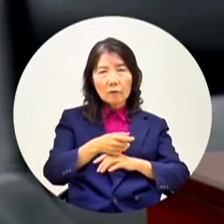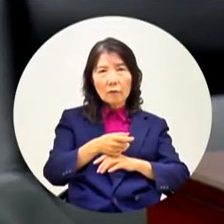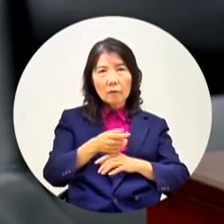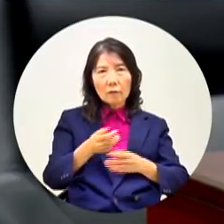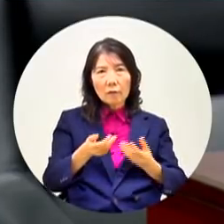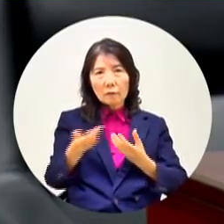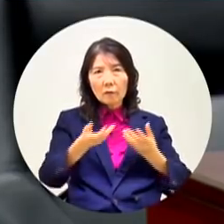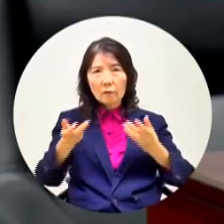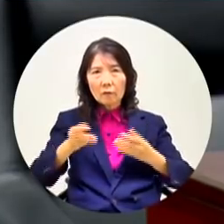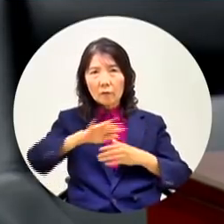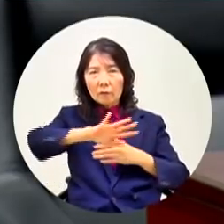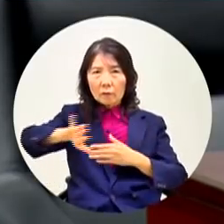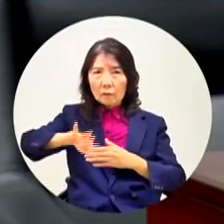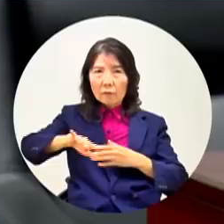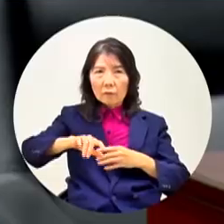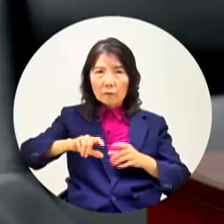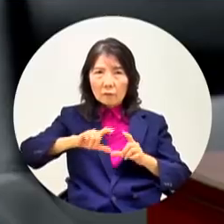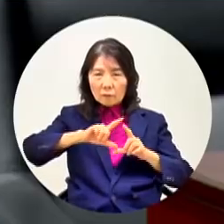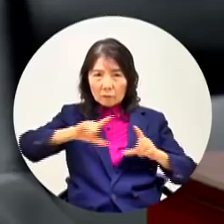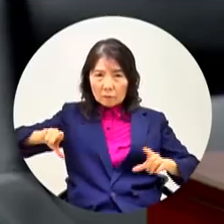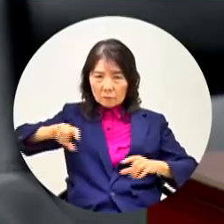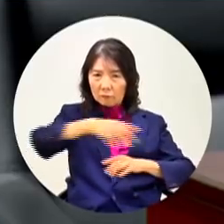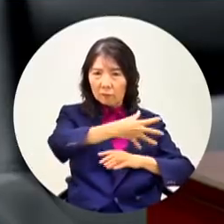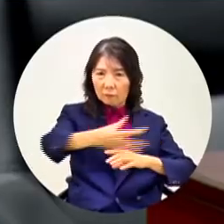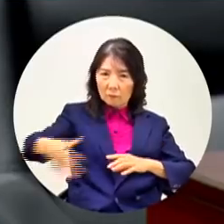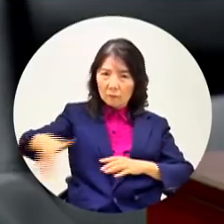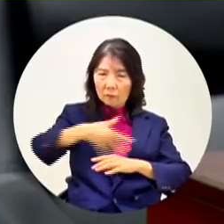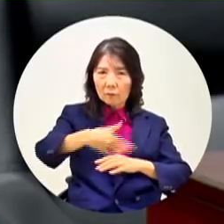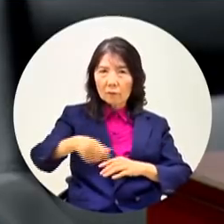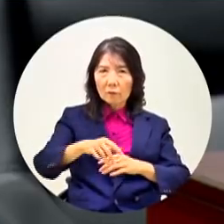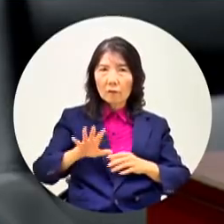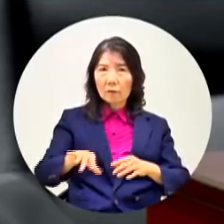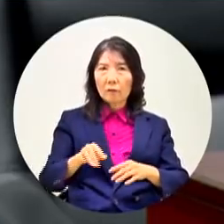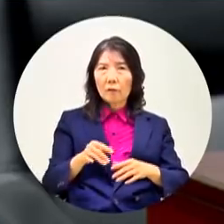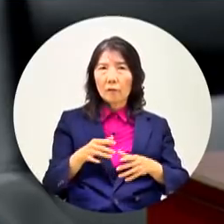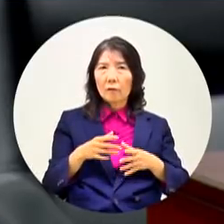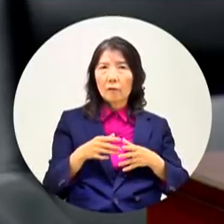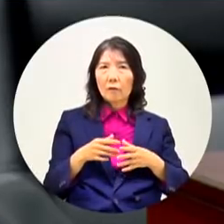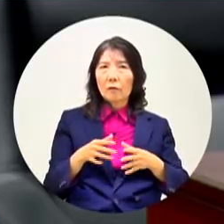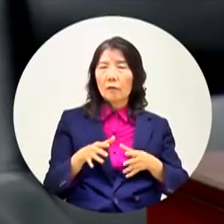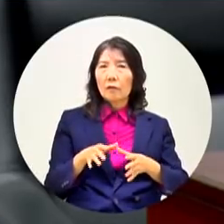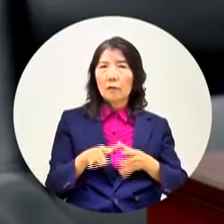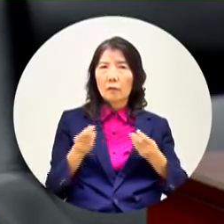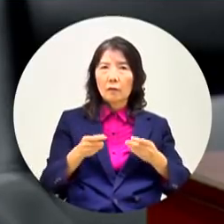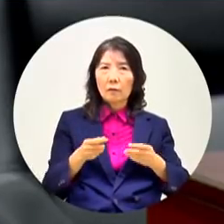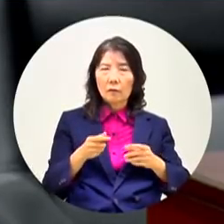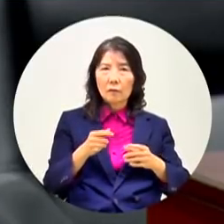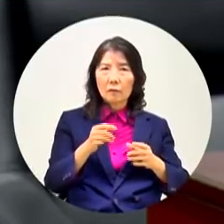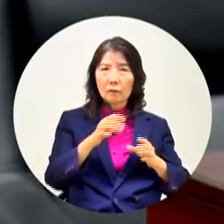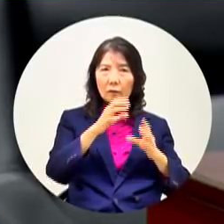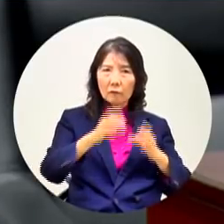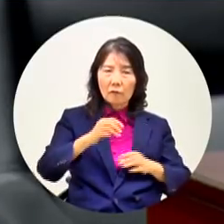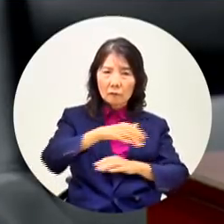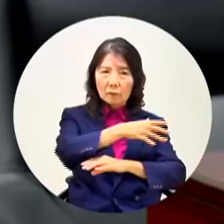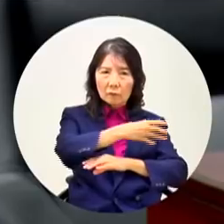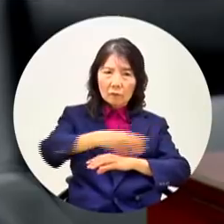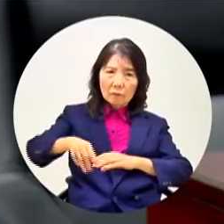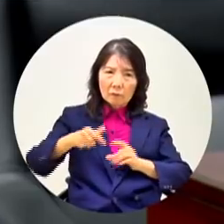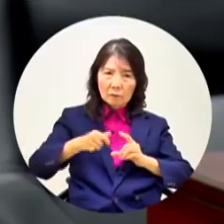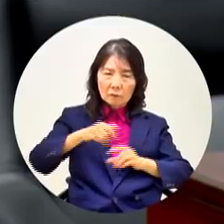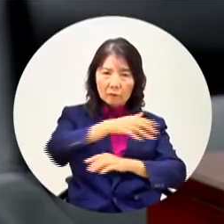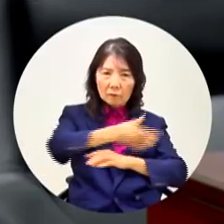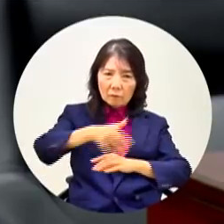个大排水，不用排水到这个区域排水，咱会当来改去，是不是评